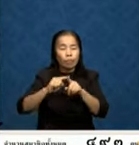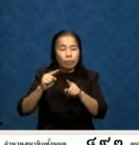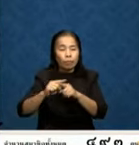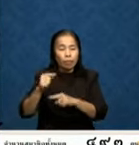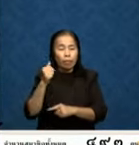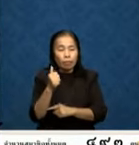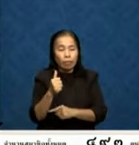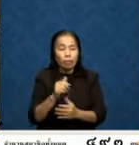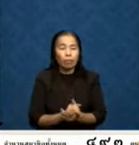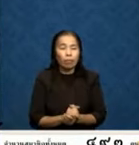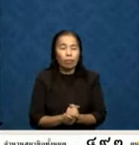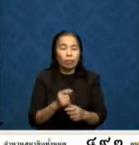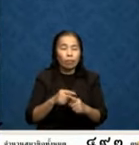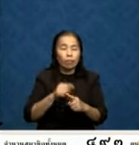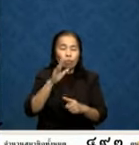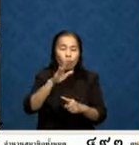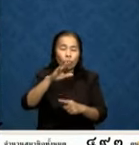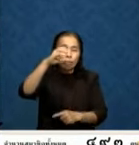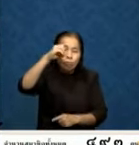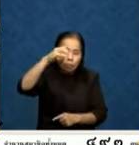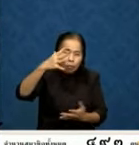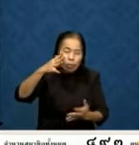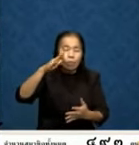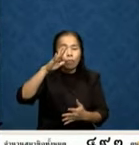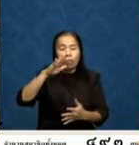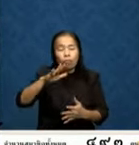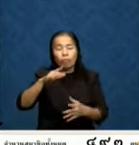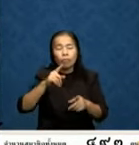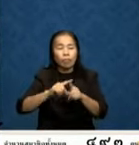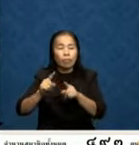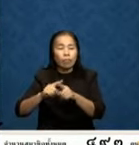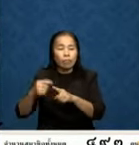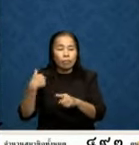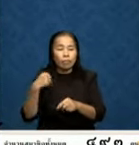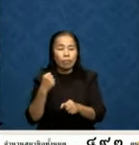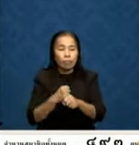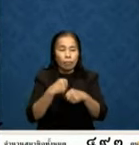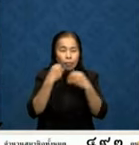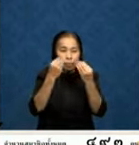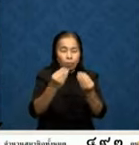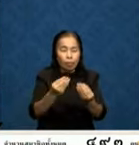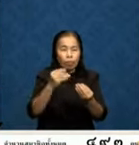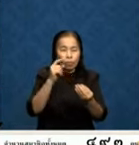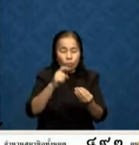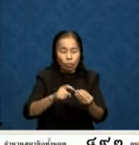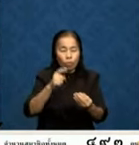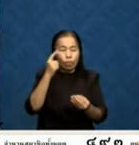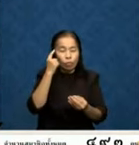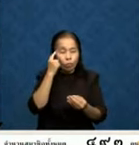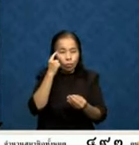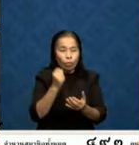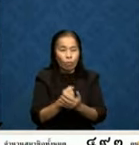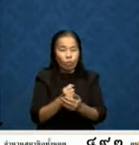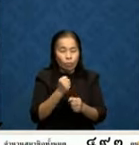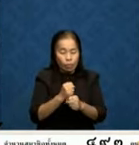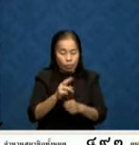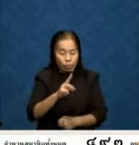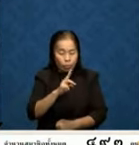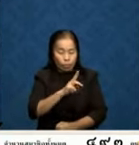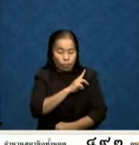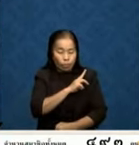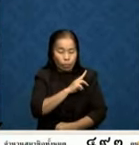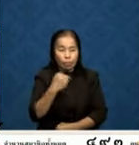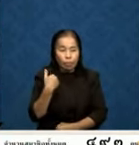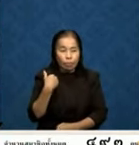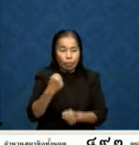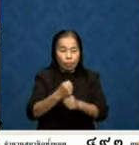ต้นทางนะครับจากโรงไฟฟ้านะครับกับปลายทางนะครับซึ่งเป็นตัวที่จะต้องเป็นผู้ใช้นะครับซึ่งก็จะมี